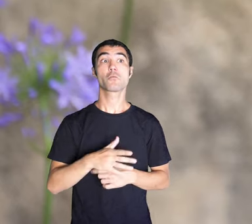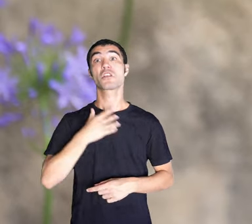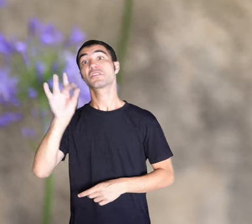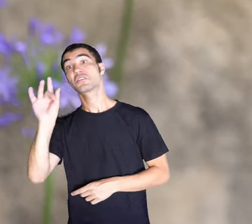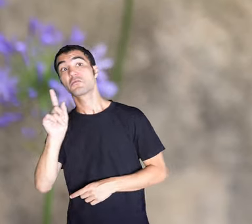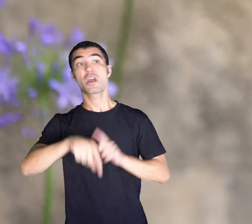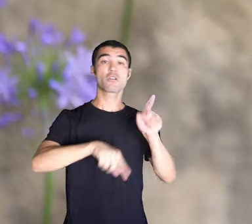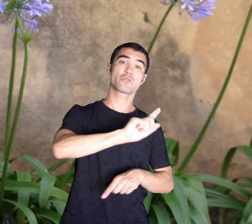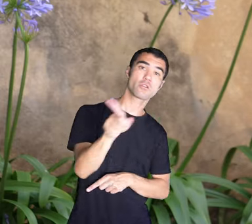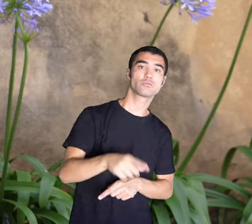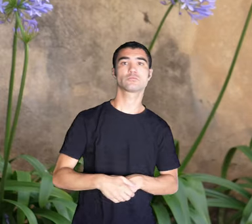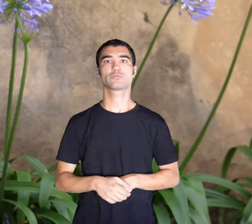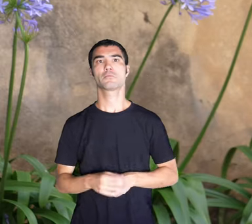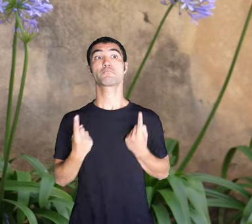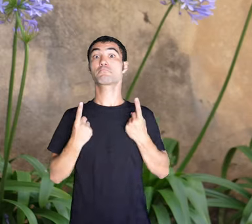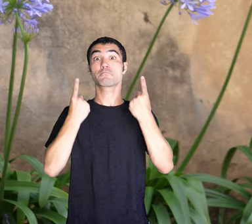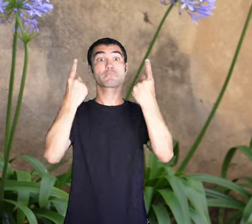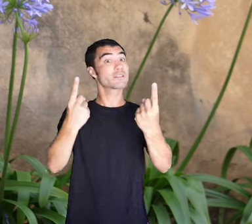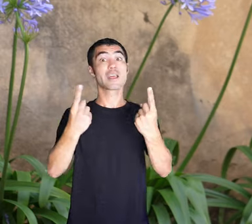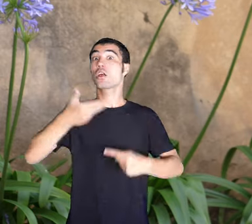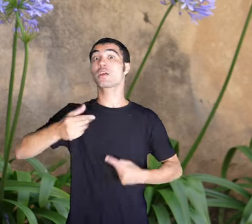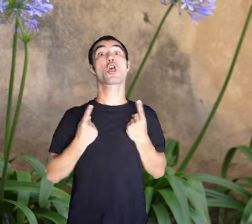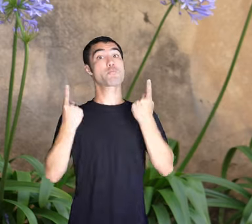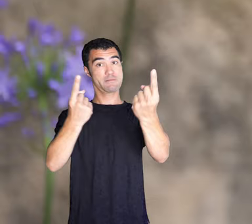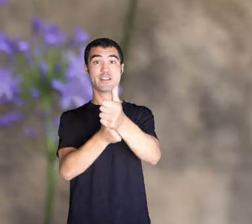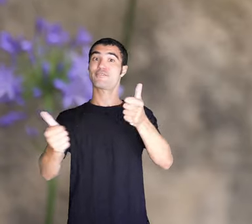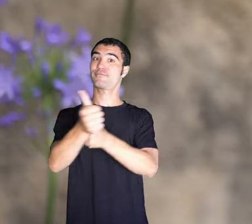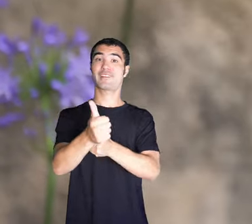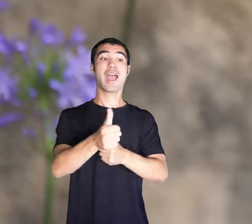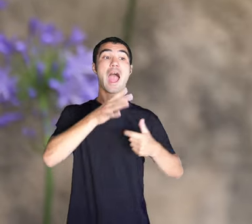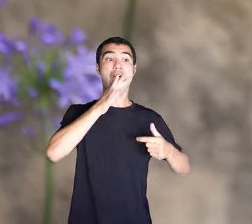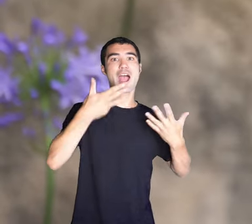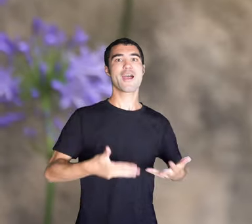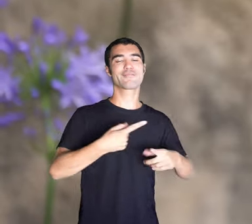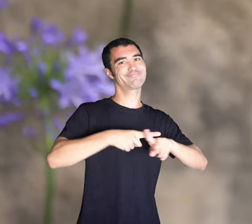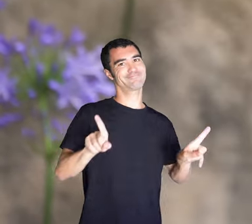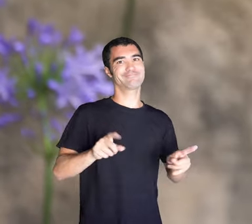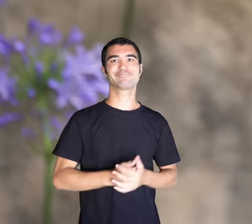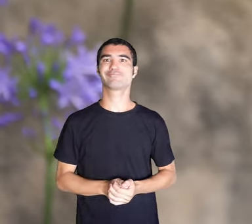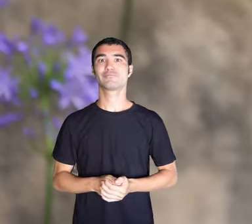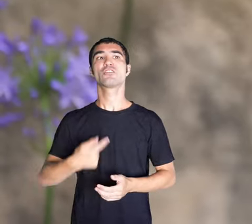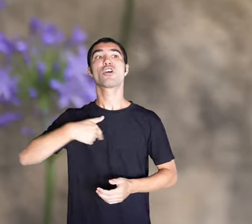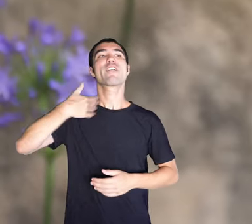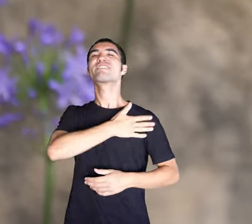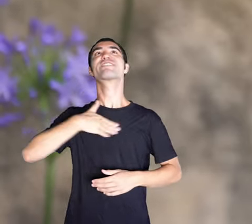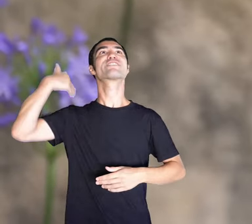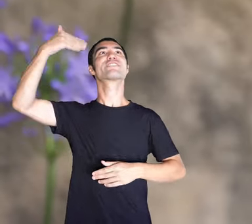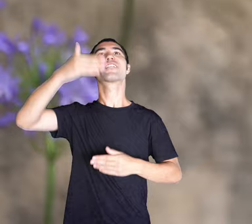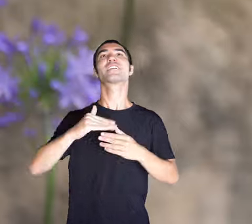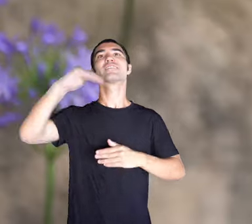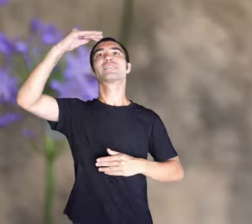dia sí. Lo primer era lo primer, no és com ara. Què volia ser? Jo no volia ser